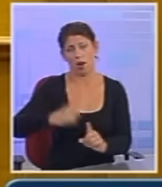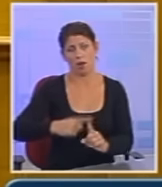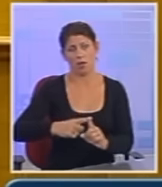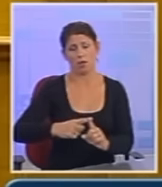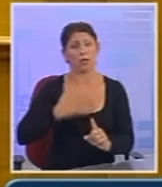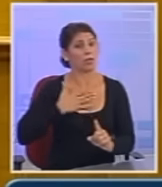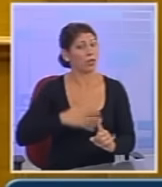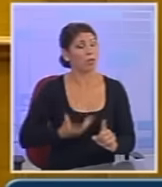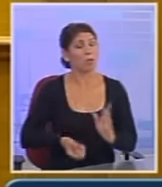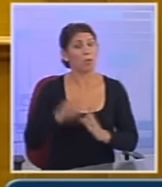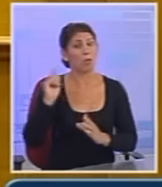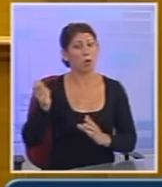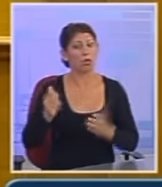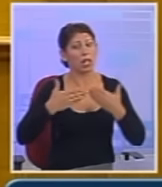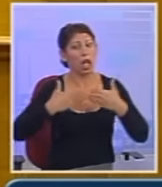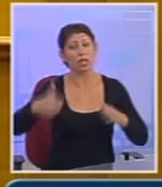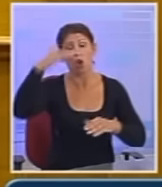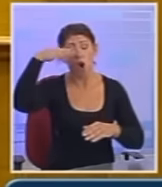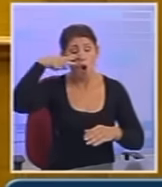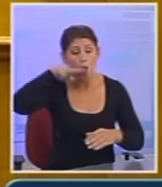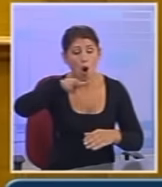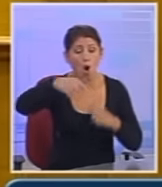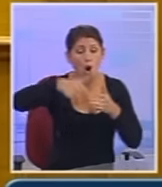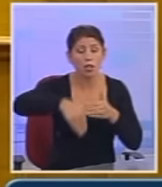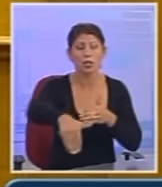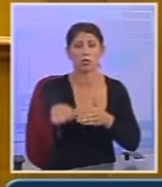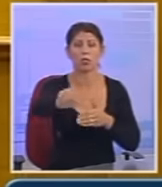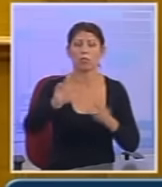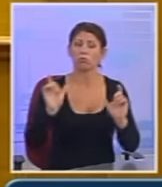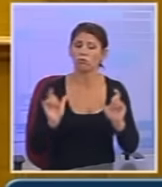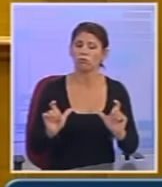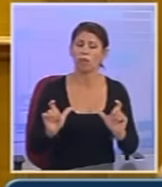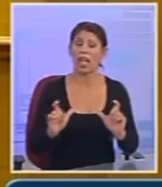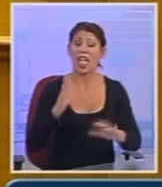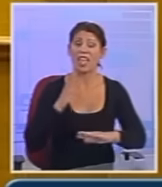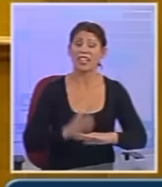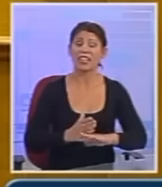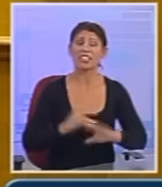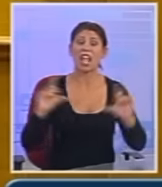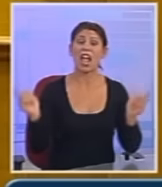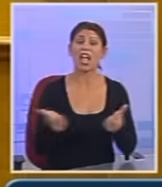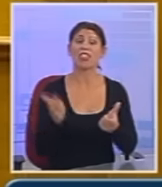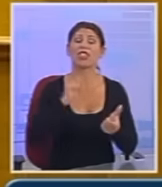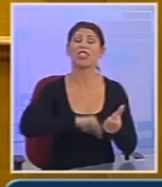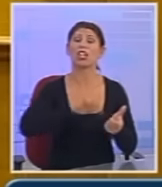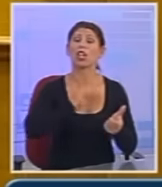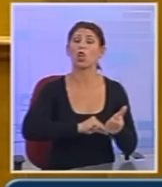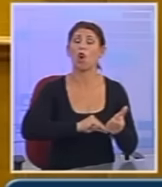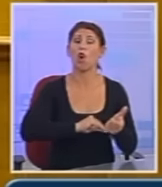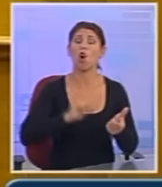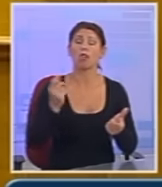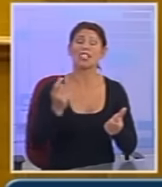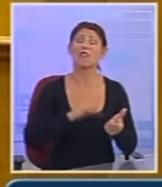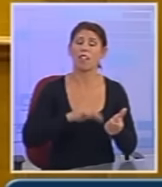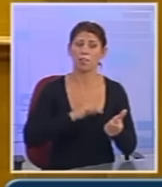ανοιχτών οριζόντων. Μια στιβαρή πολιτική που θα διασφαλίζει τα εθνικά μας συμφέροντα. Ζητάμε από τον Πρωθυπουργό να